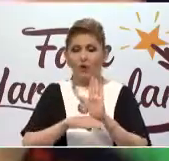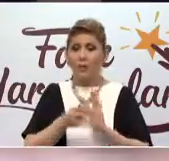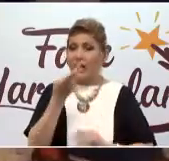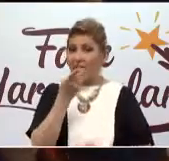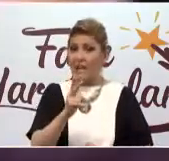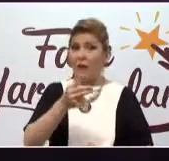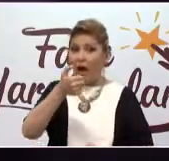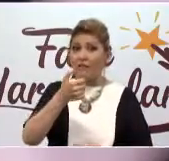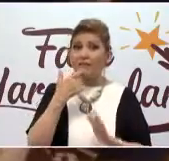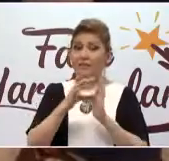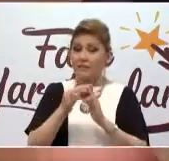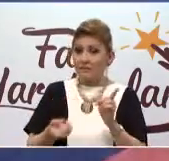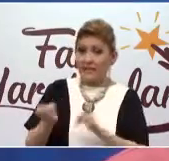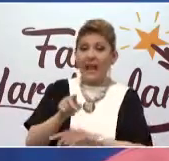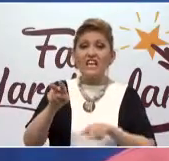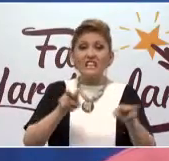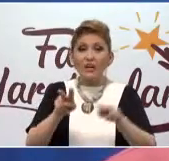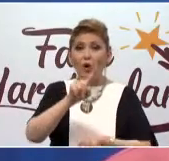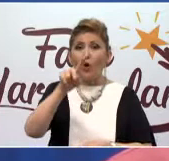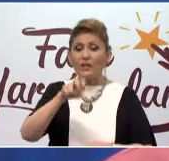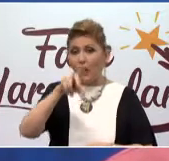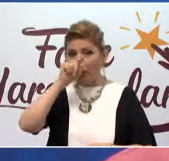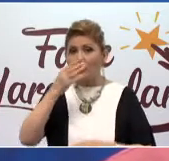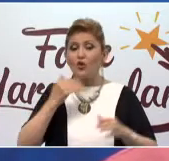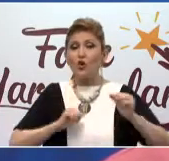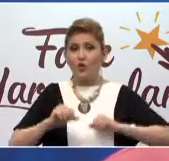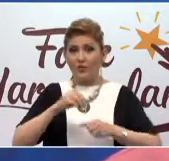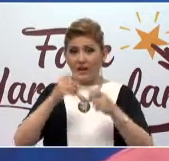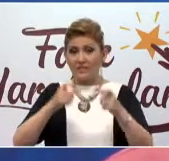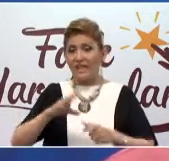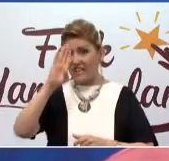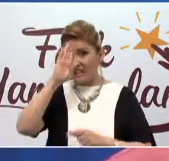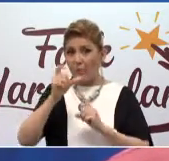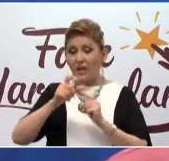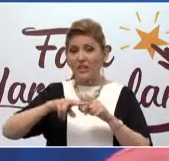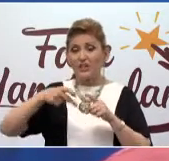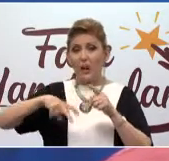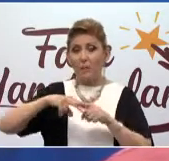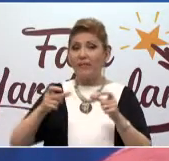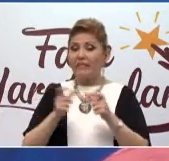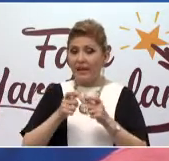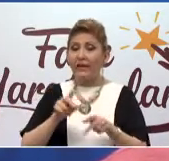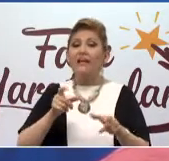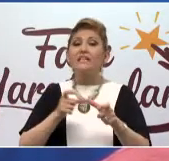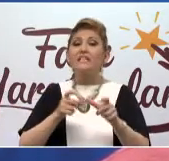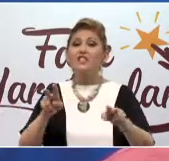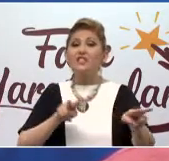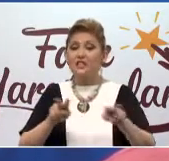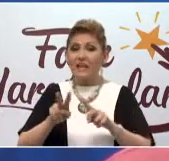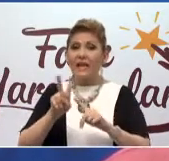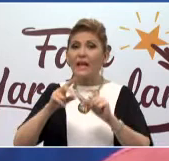2006 yılından beri Çanakkale 18 Mart Üniversitesi bünyesinde İstanbul Çaba Derneği ve gene Çanakkale'de Kepez